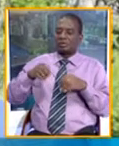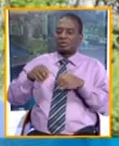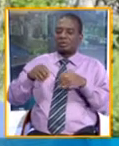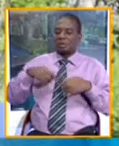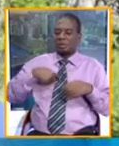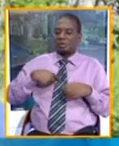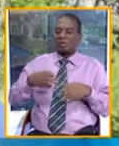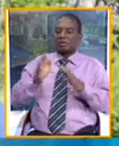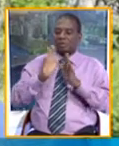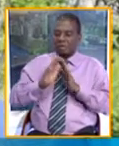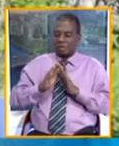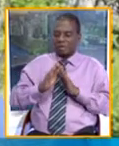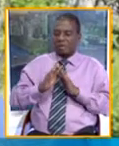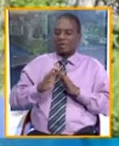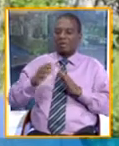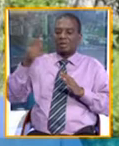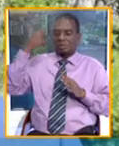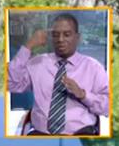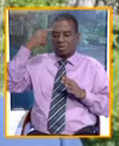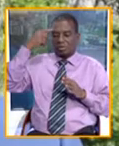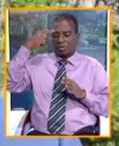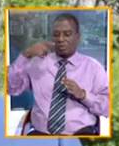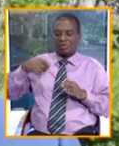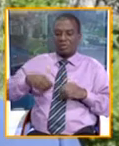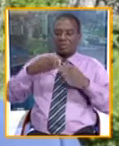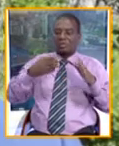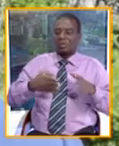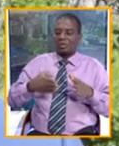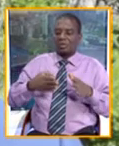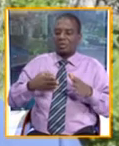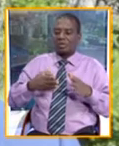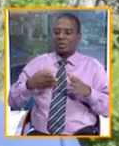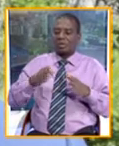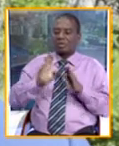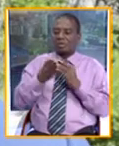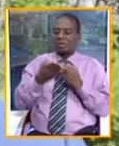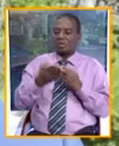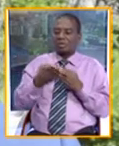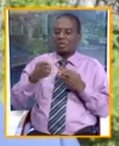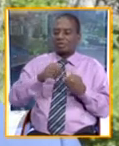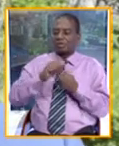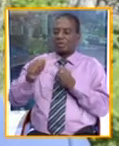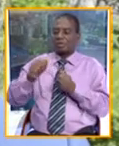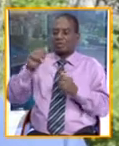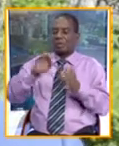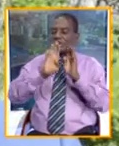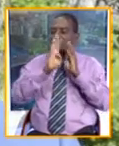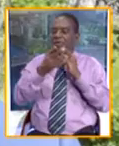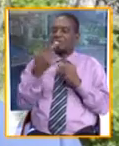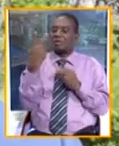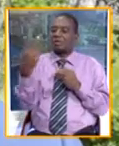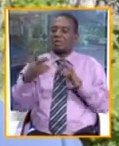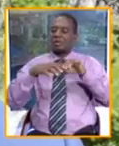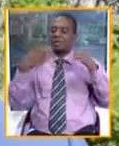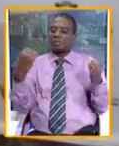Internet et j'ai été contacté pour passer les entrevues devant le comité. Je suis passé devant deux comités